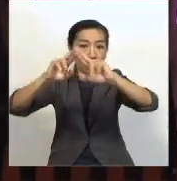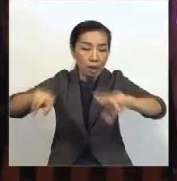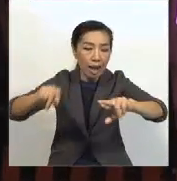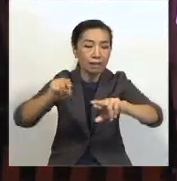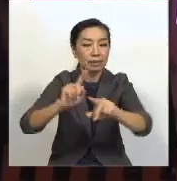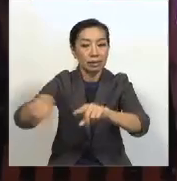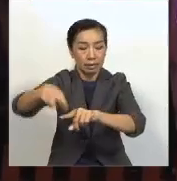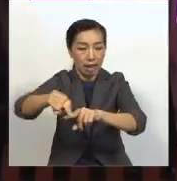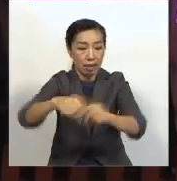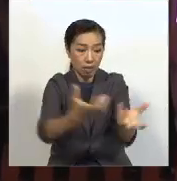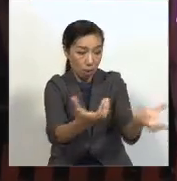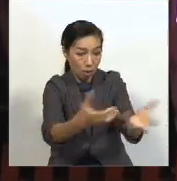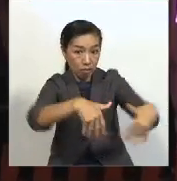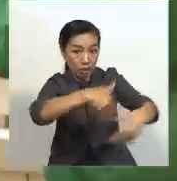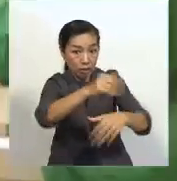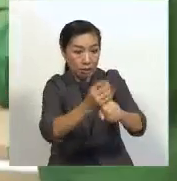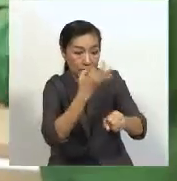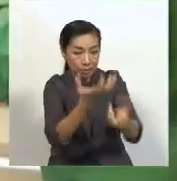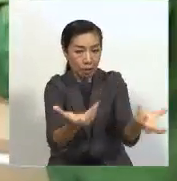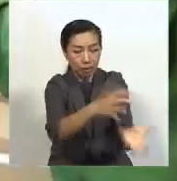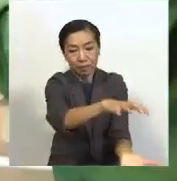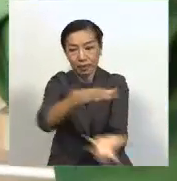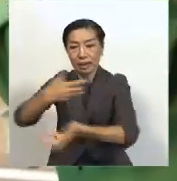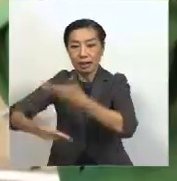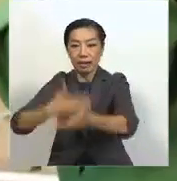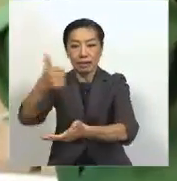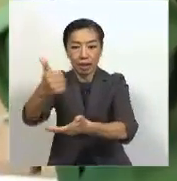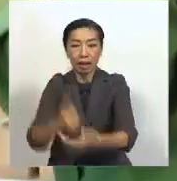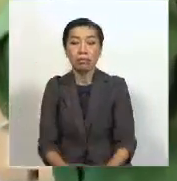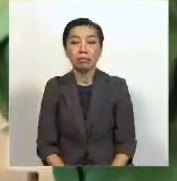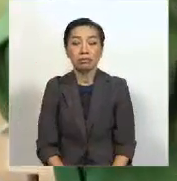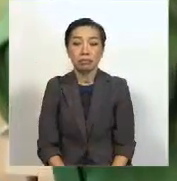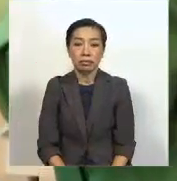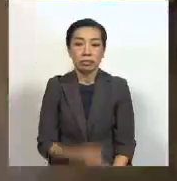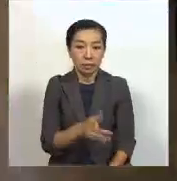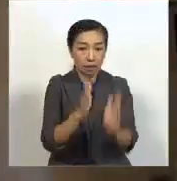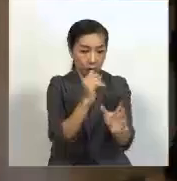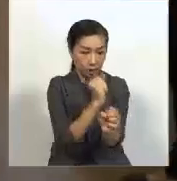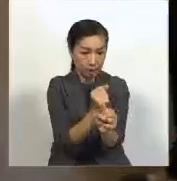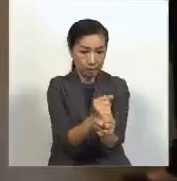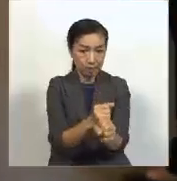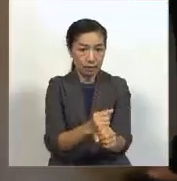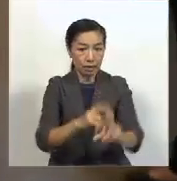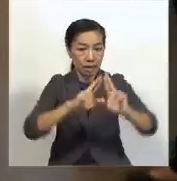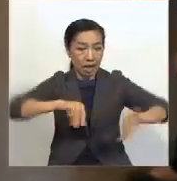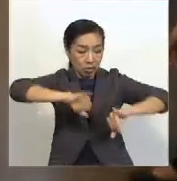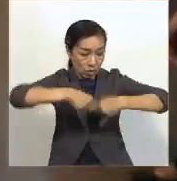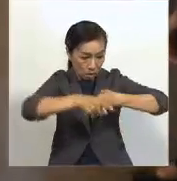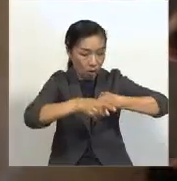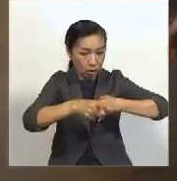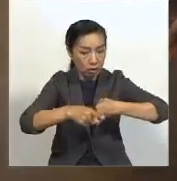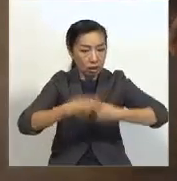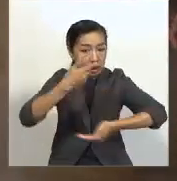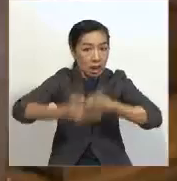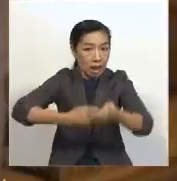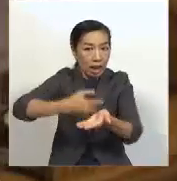มเมิร์ซและอีมาร์เก็ตรวมทั้งจะส่งเสริมกลุ่มพ่อค้าแม่ค้าทำธุรกรรมทางการเงินซื้อขายผ่าน